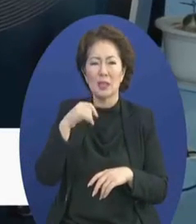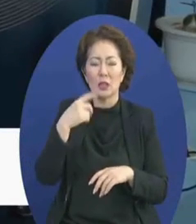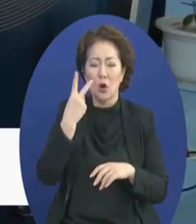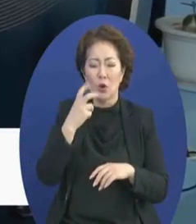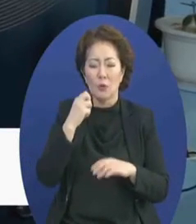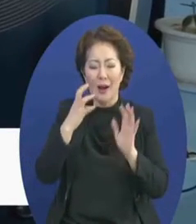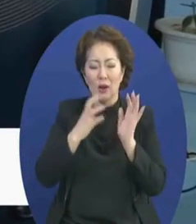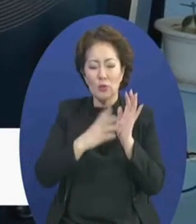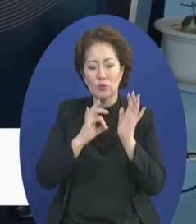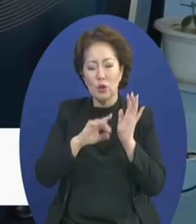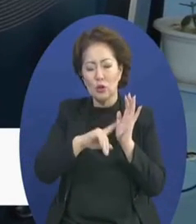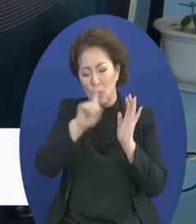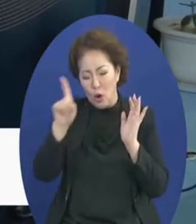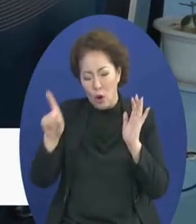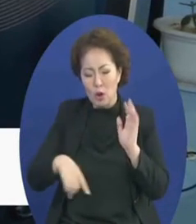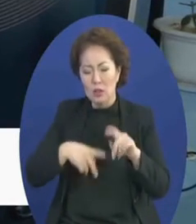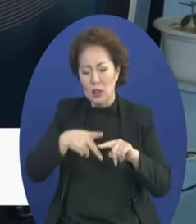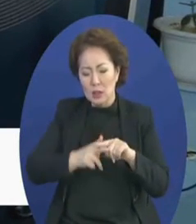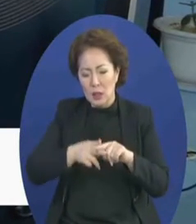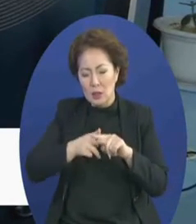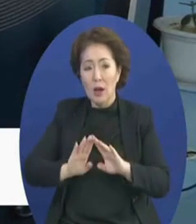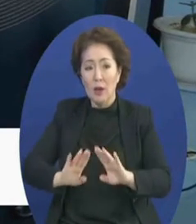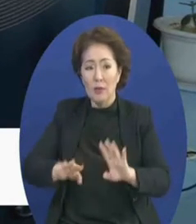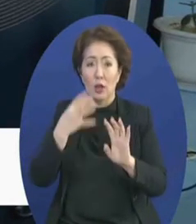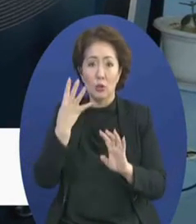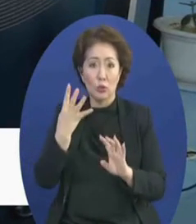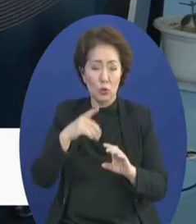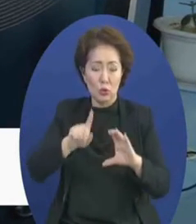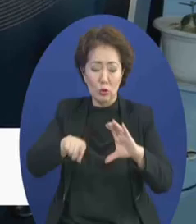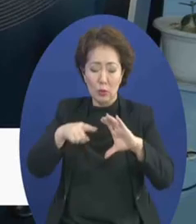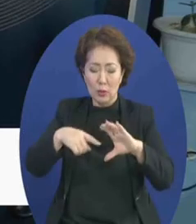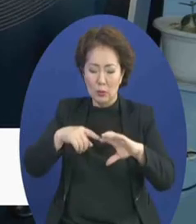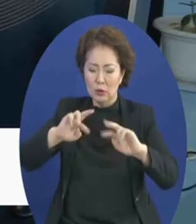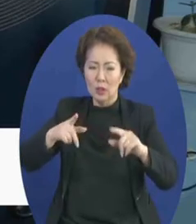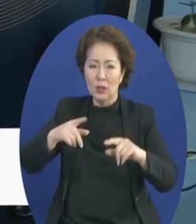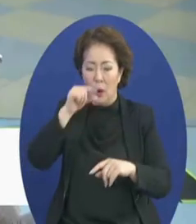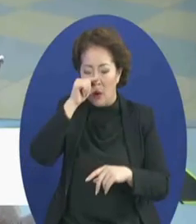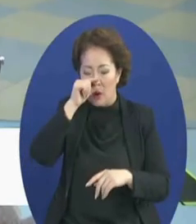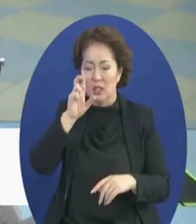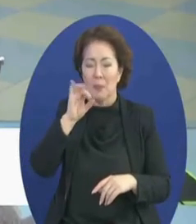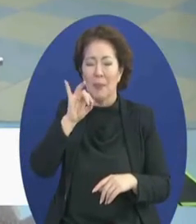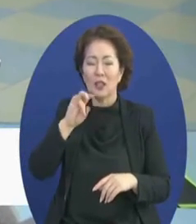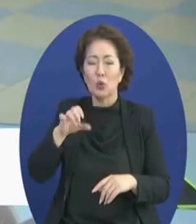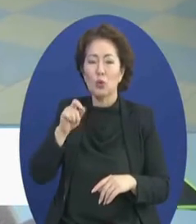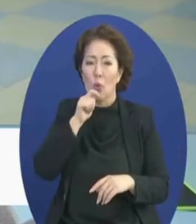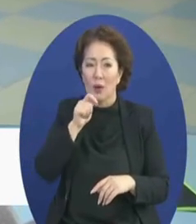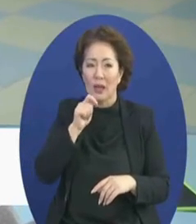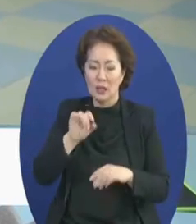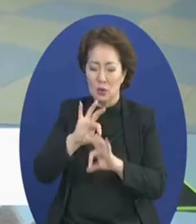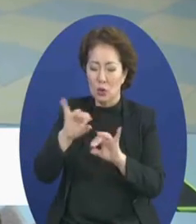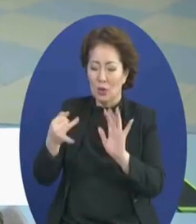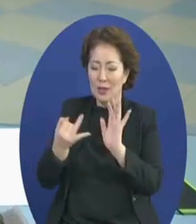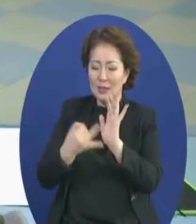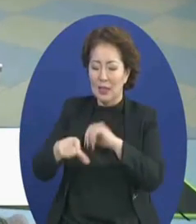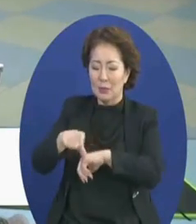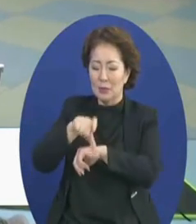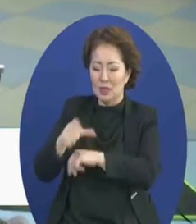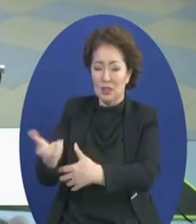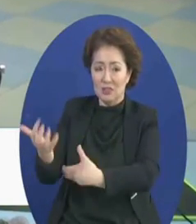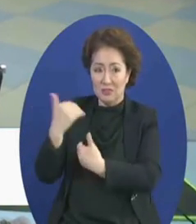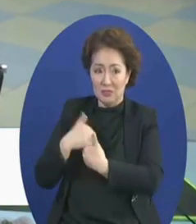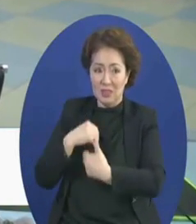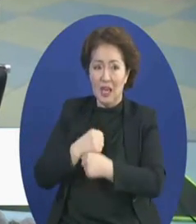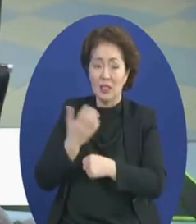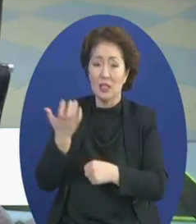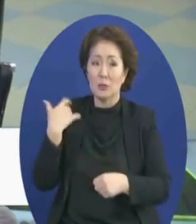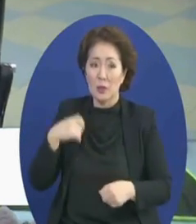тасралтгүй хэрэгжүүлсэн. 4 турбин генераторын шинжилгээний оргил үед Оросын холбооны улс, Белорус, Украинаас 70 мэрэгжилтэн ирж ажиллаж байсан байна. Мөн 4-р